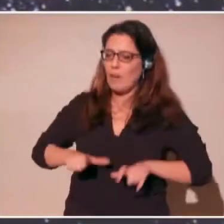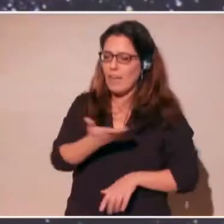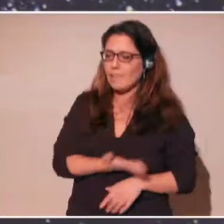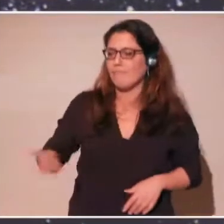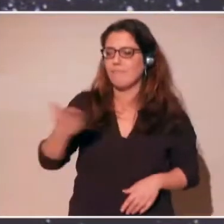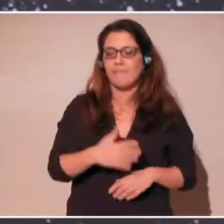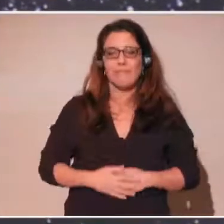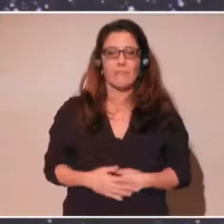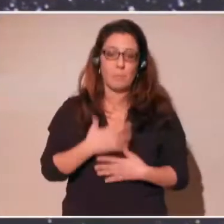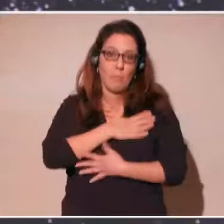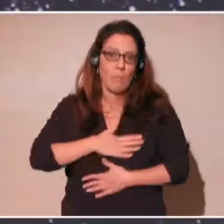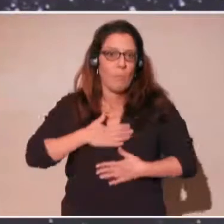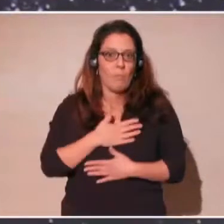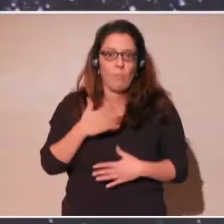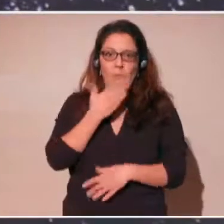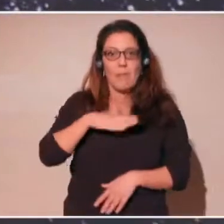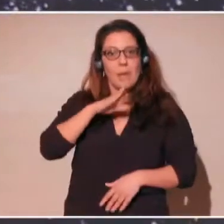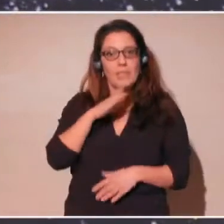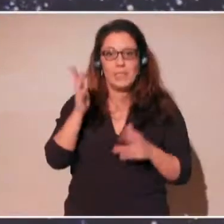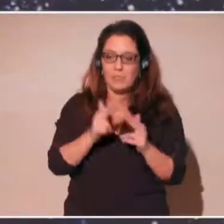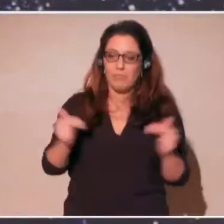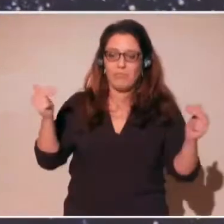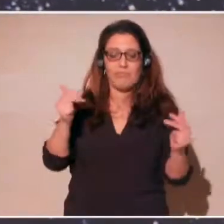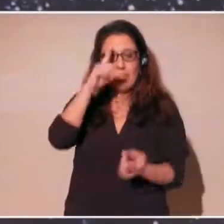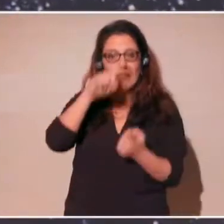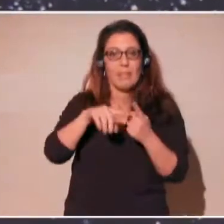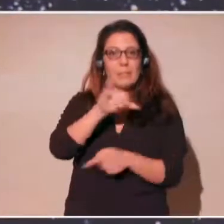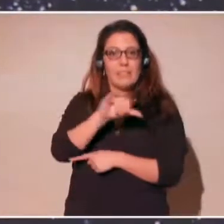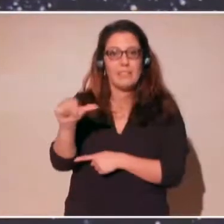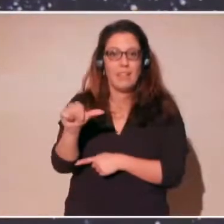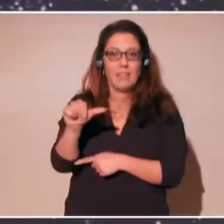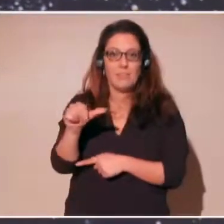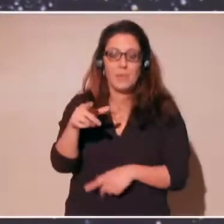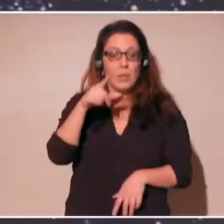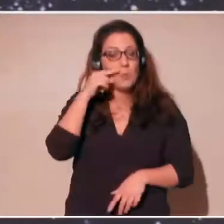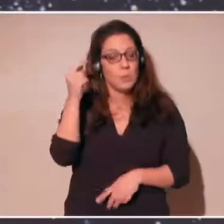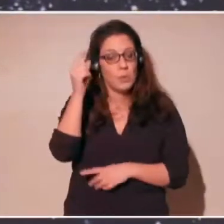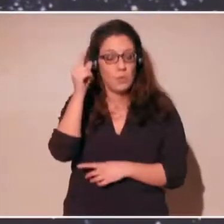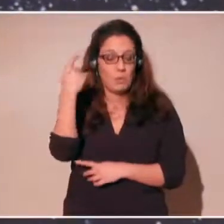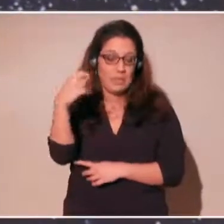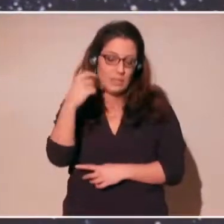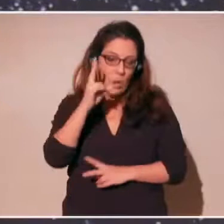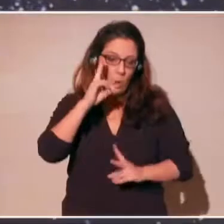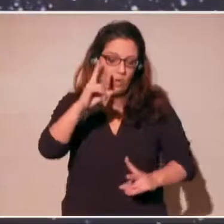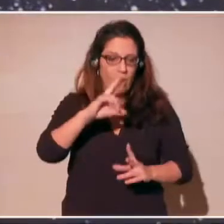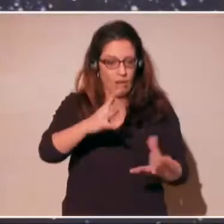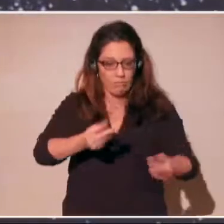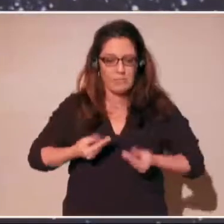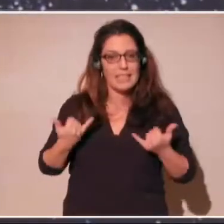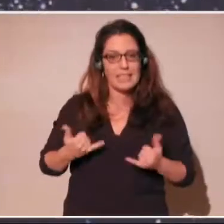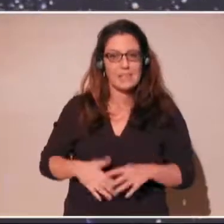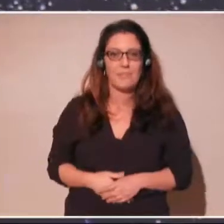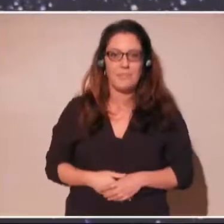d'ouvrir cette dernière partie de la journée consacrée à l'intelligence artificielle et l'honneur, Monsieur le Président, de vous accueillir. Cher